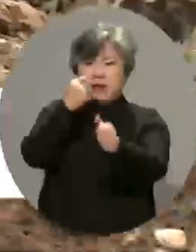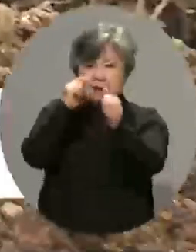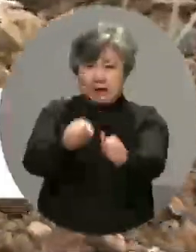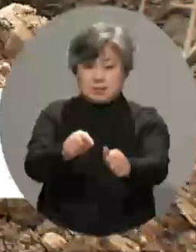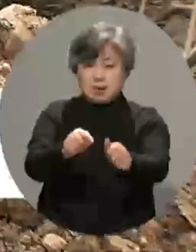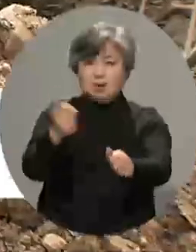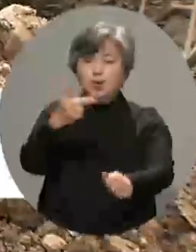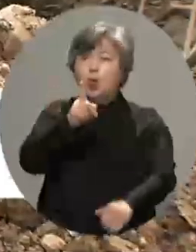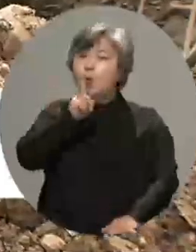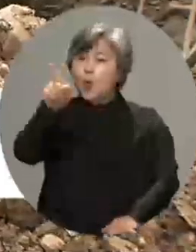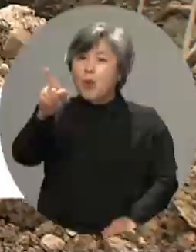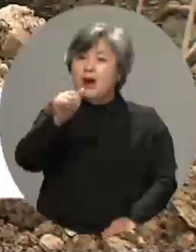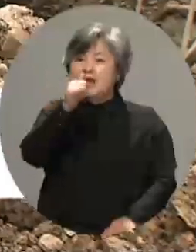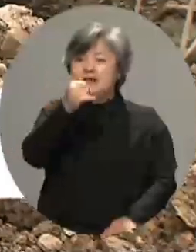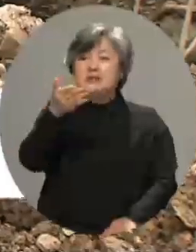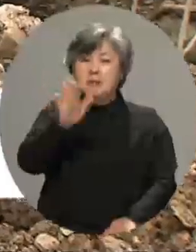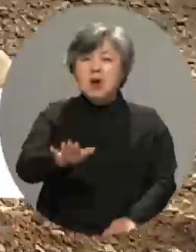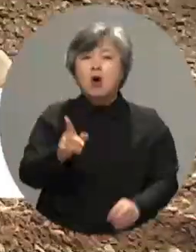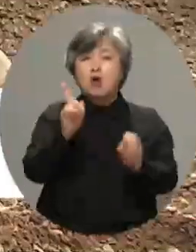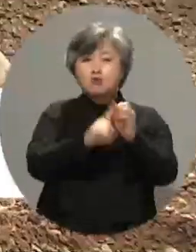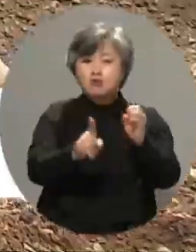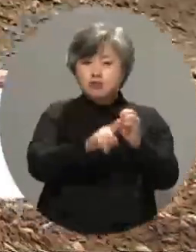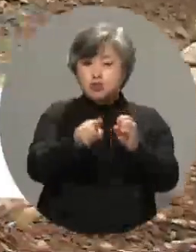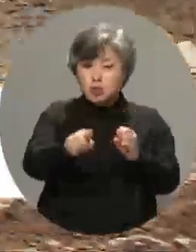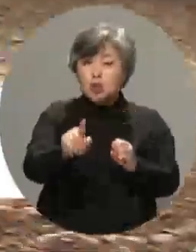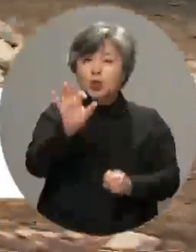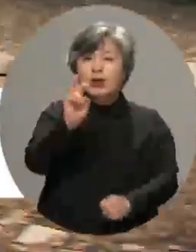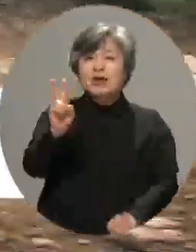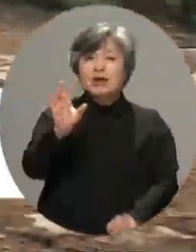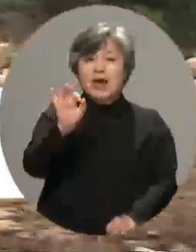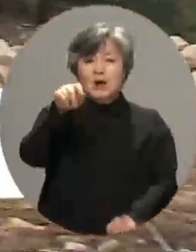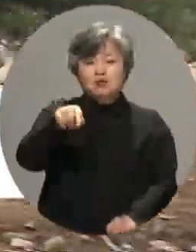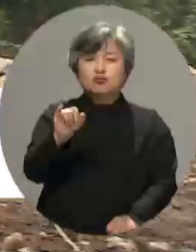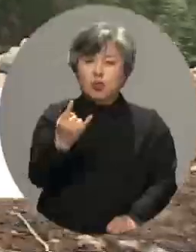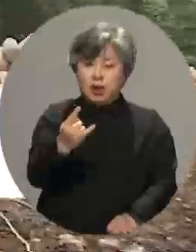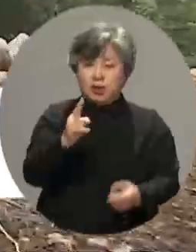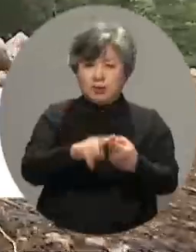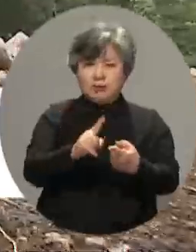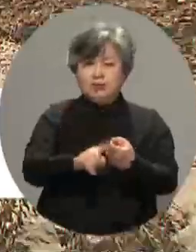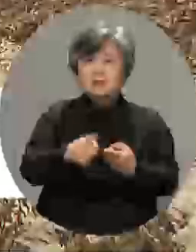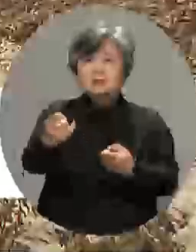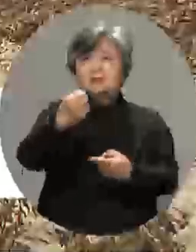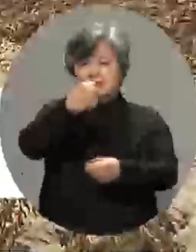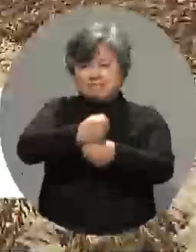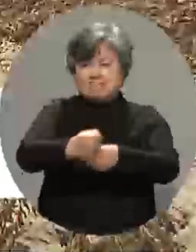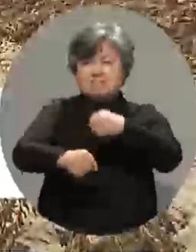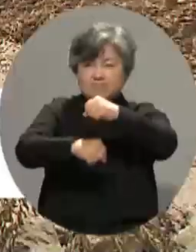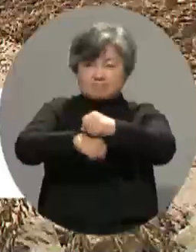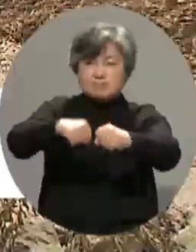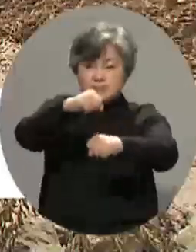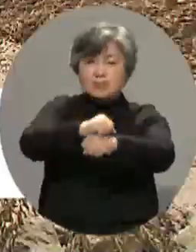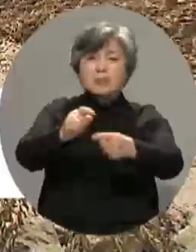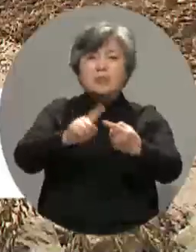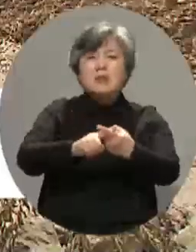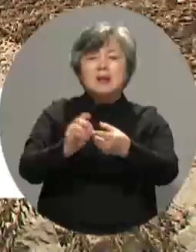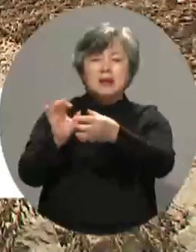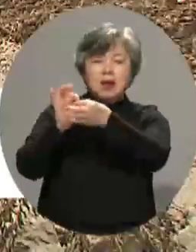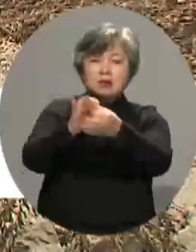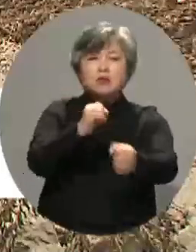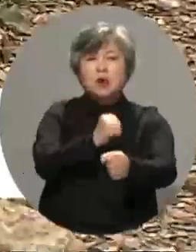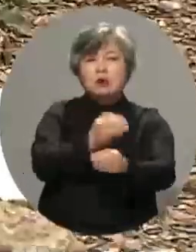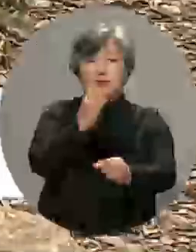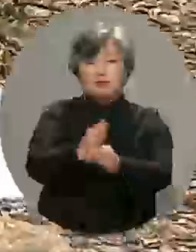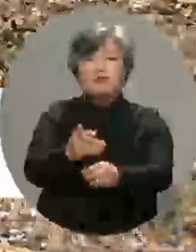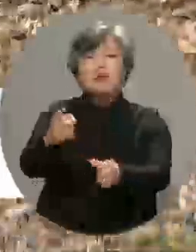고발에 나서 씀에 도 불 구 단체인 양 후에 관계자들은 이를 무시하고 흙을 써 부지를 조성하는 공사를 이어가고